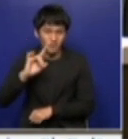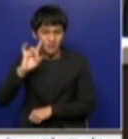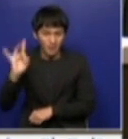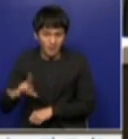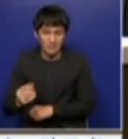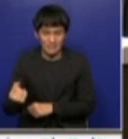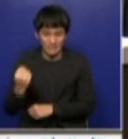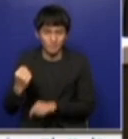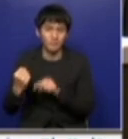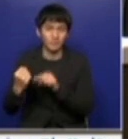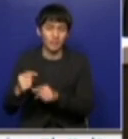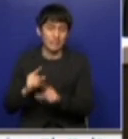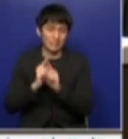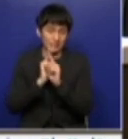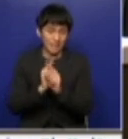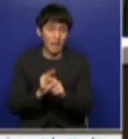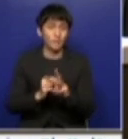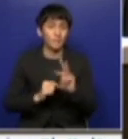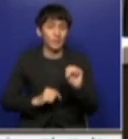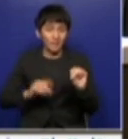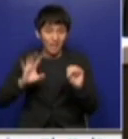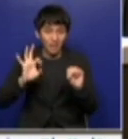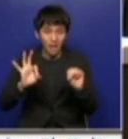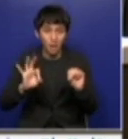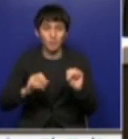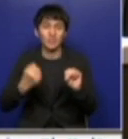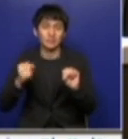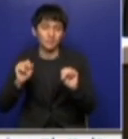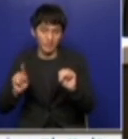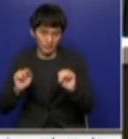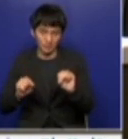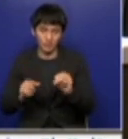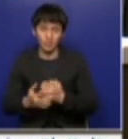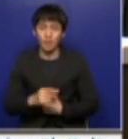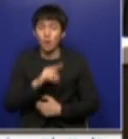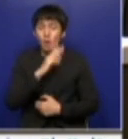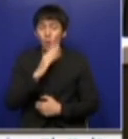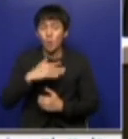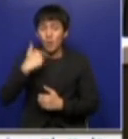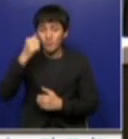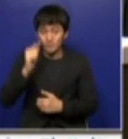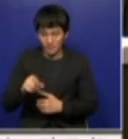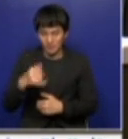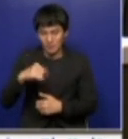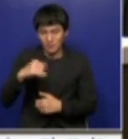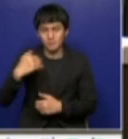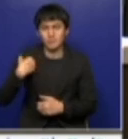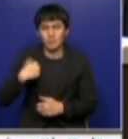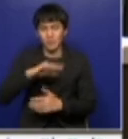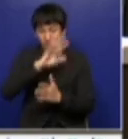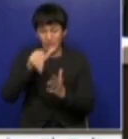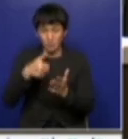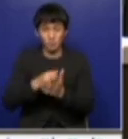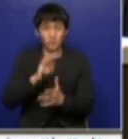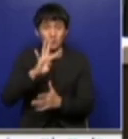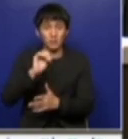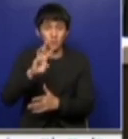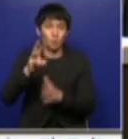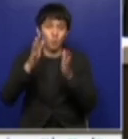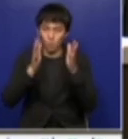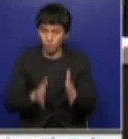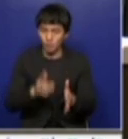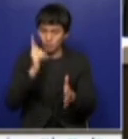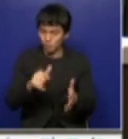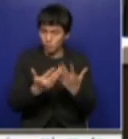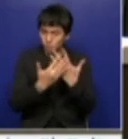ออกข้อกำหนดตามมาตรา ๙มาตรา 11มาที่เป็นความผิดนะครับมีทั้งหมดอยู่ 46ปลายเนี่ยต้องได้รับการปล่อย